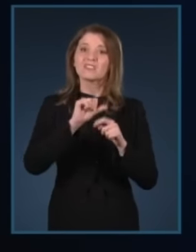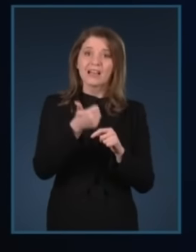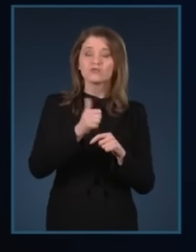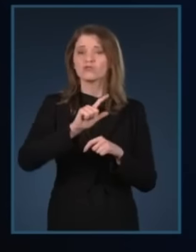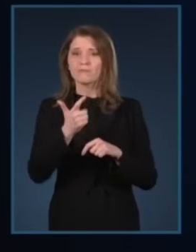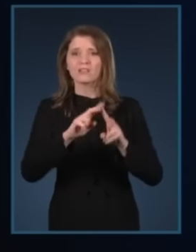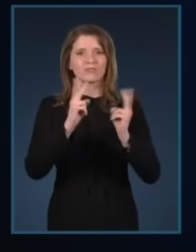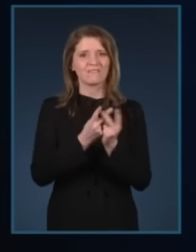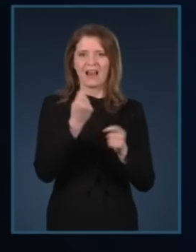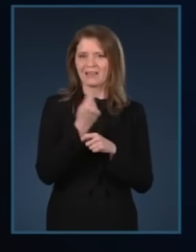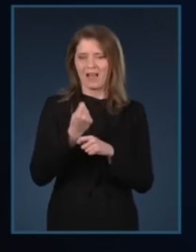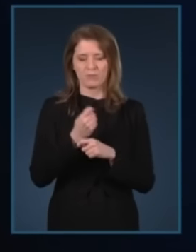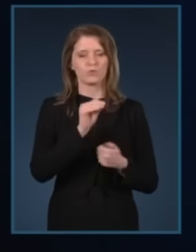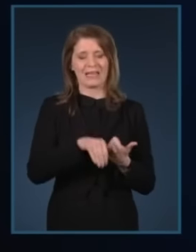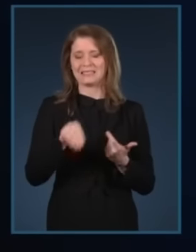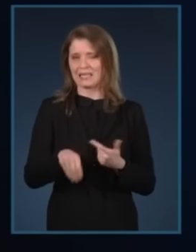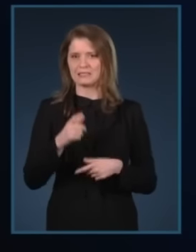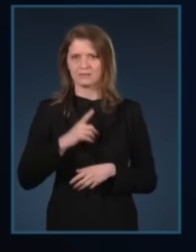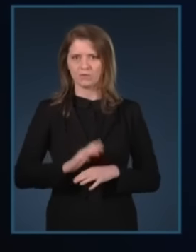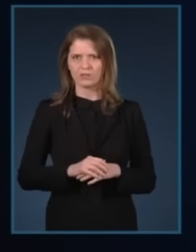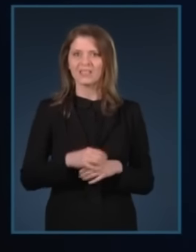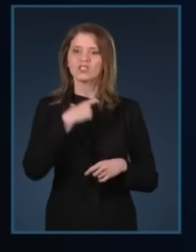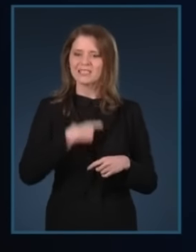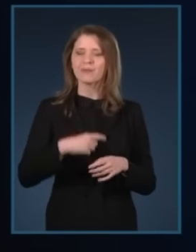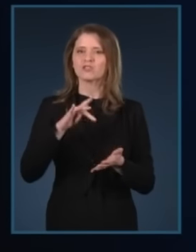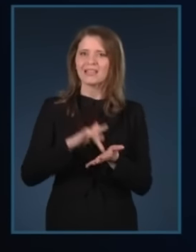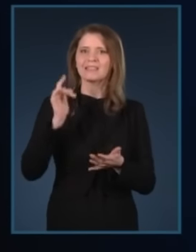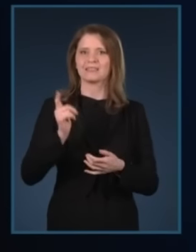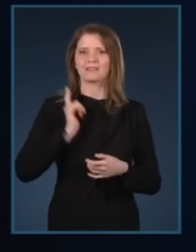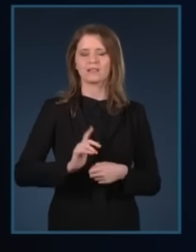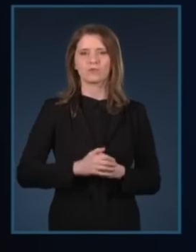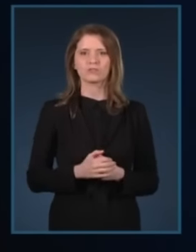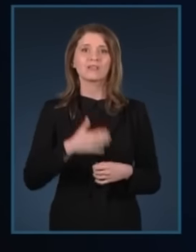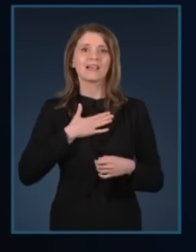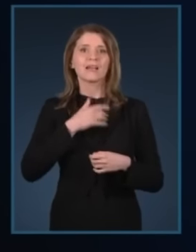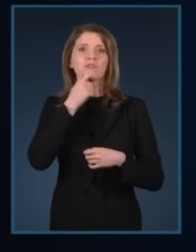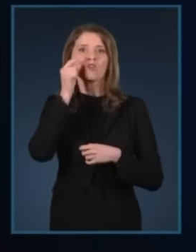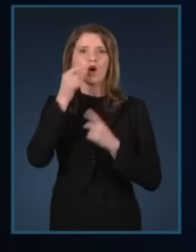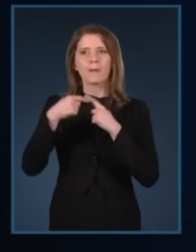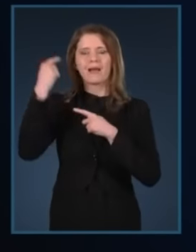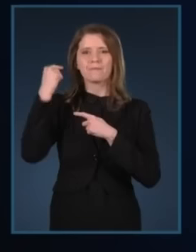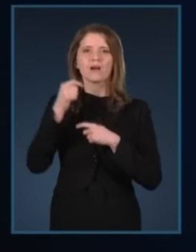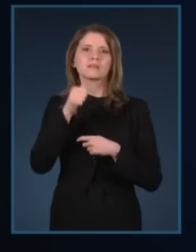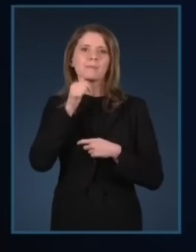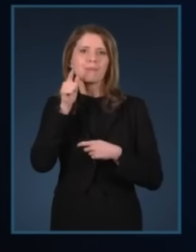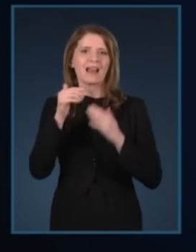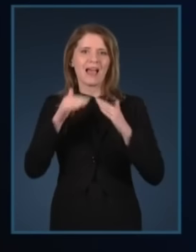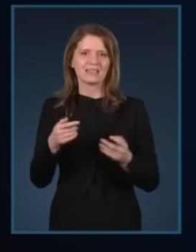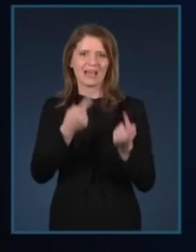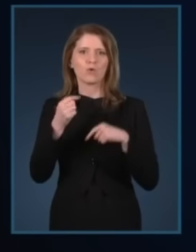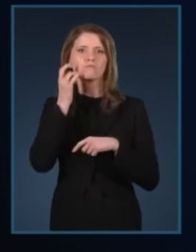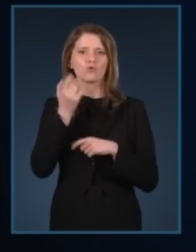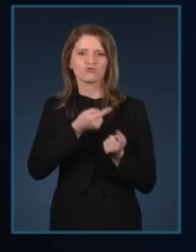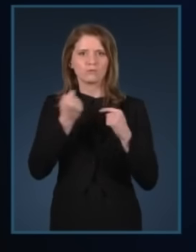világháború ilyen volt, és személyesen voltunk érintettek. Nekem a nagyapámat Pálházáról, Borsodból 16